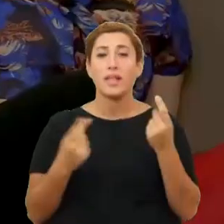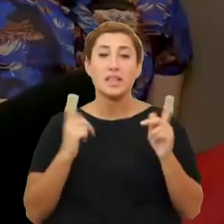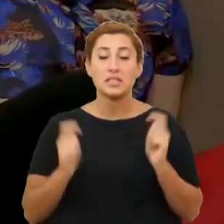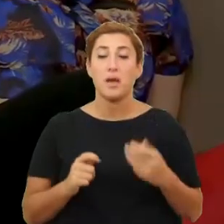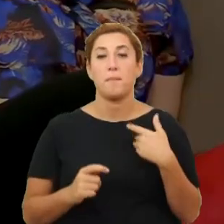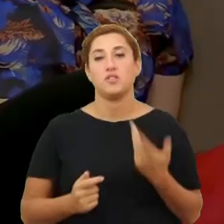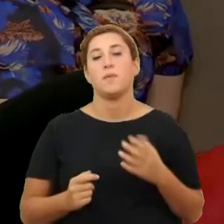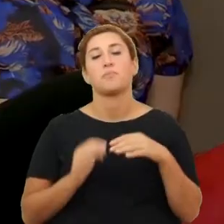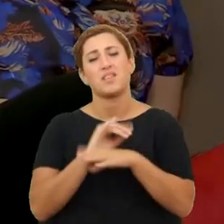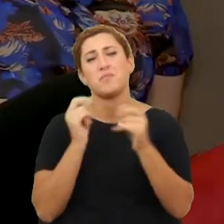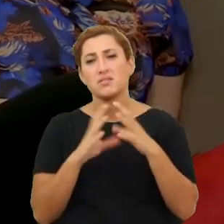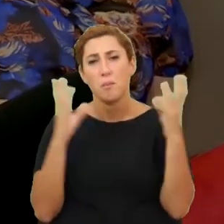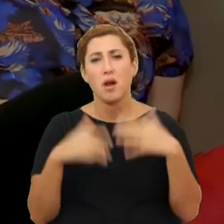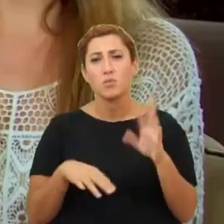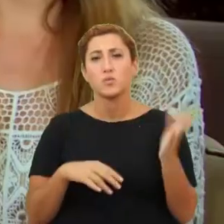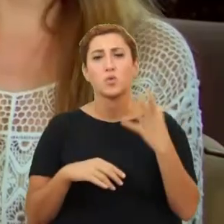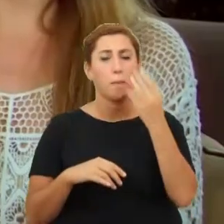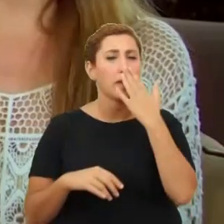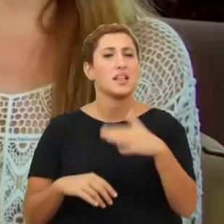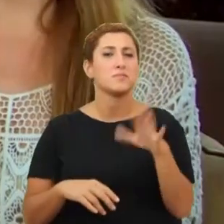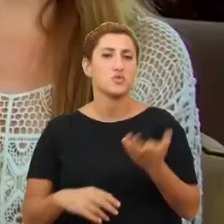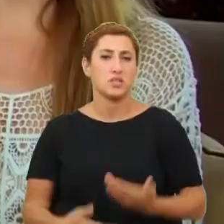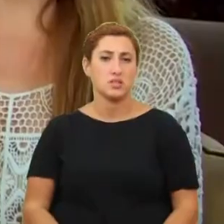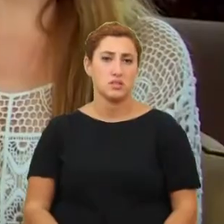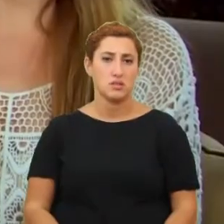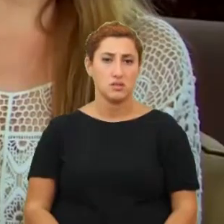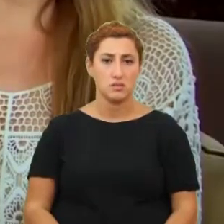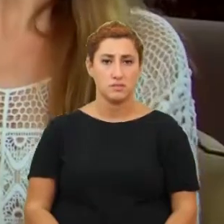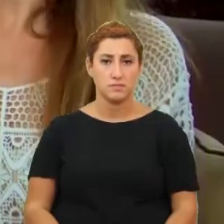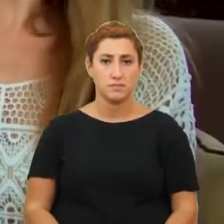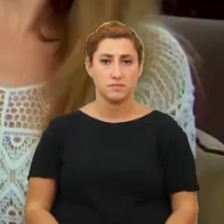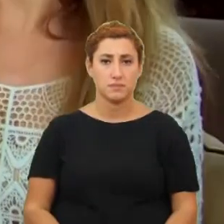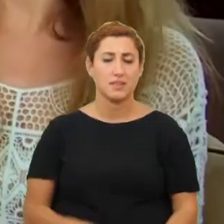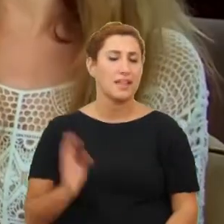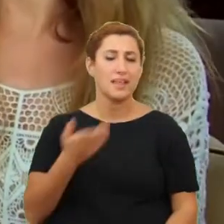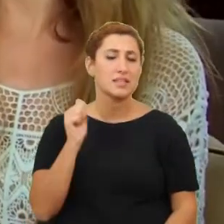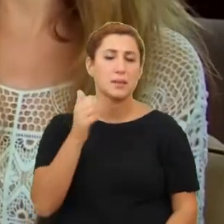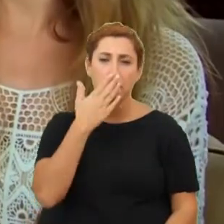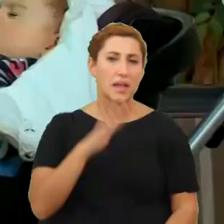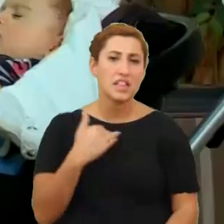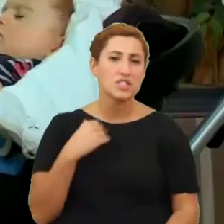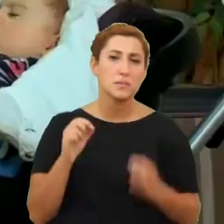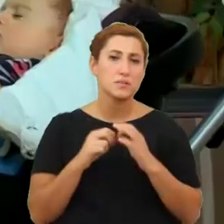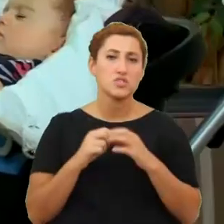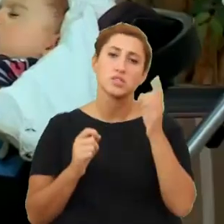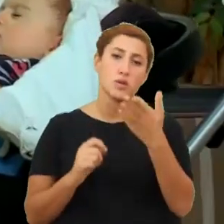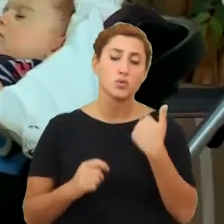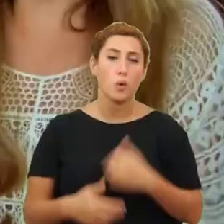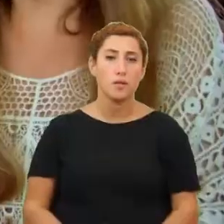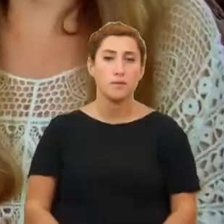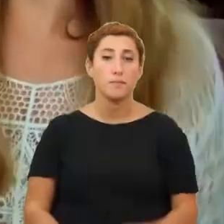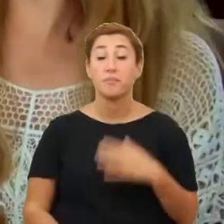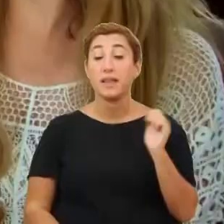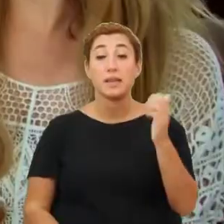Ya hayatım biraz abartmıyor musun ya? O kadar beklemeyeceksin ki. Ne kadar bekleyeceğim Biricik? Sen söyle.